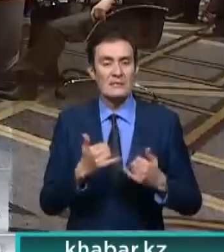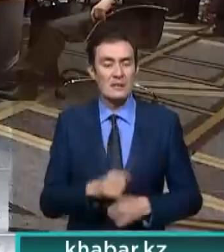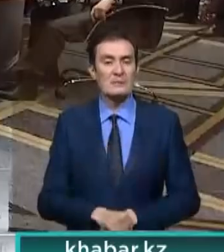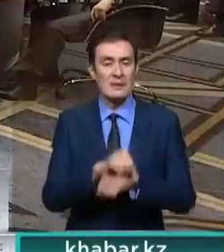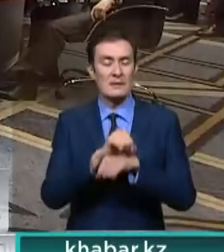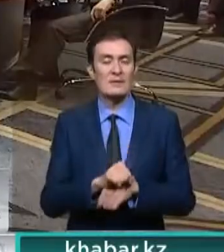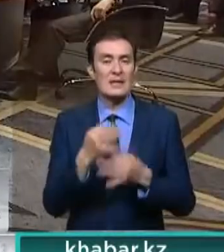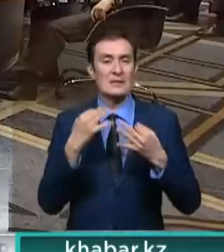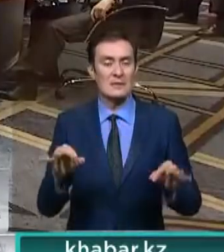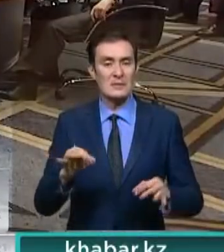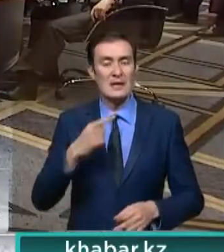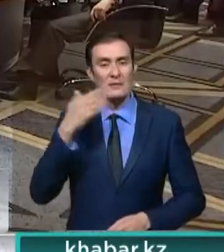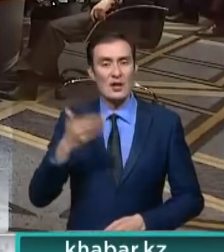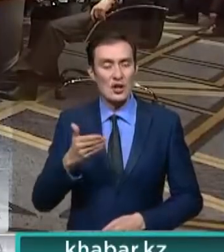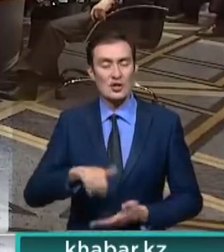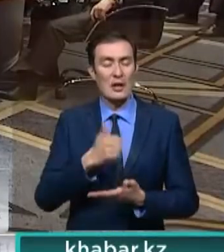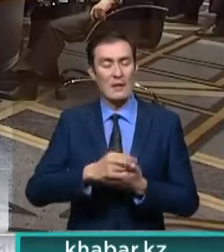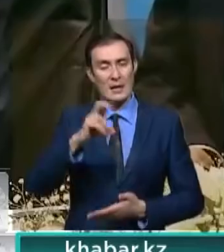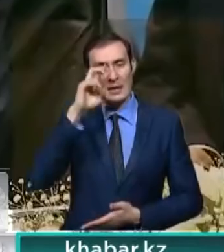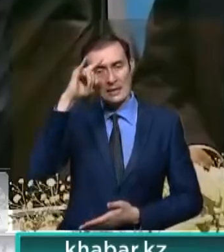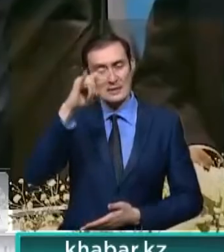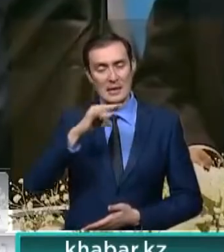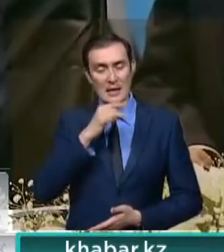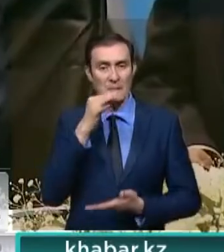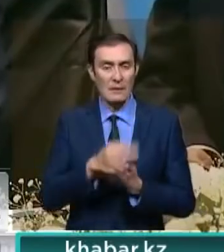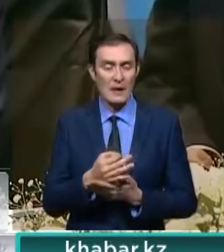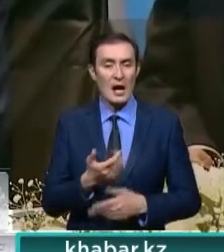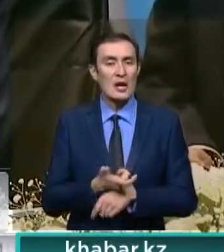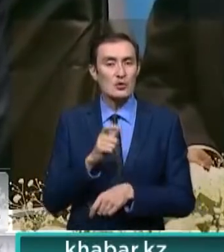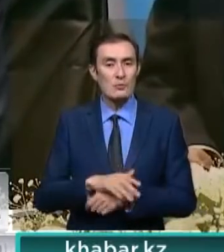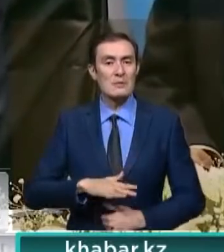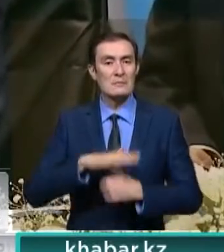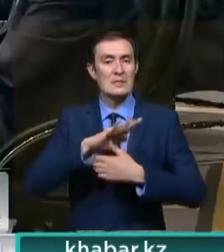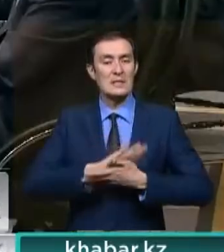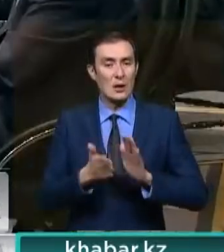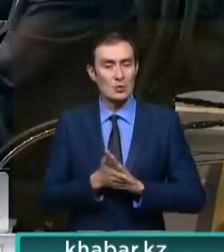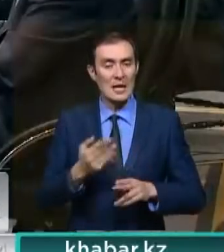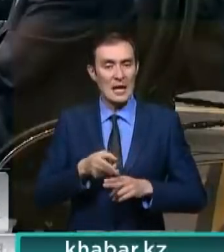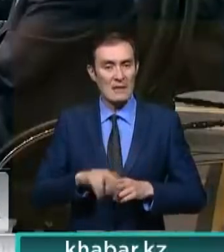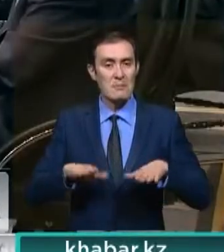независимость. В своей речи президент Казахстана отметил особый статус этого места.